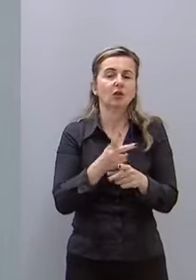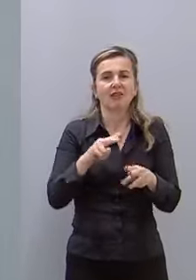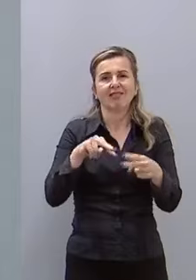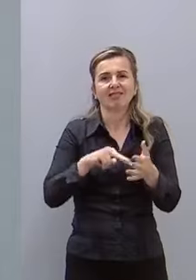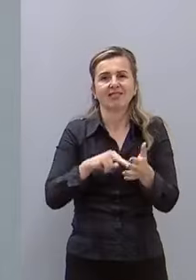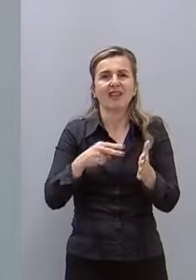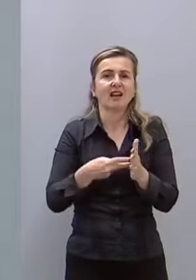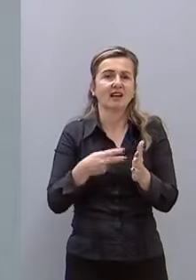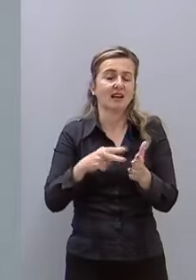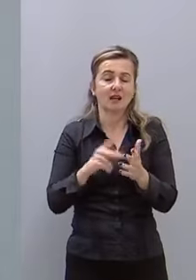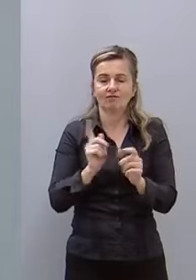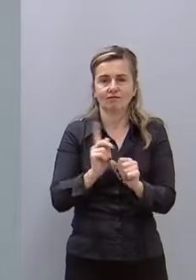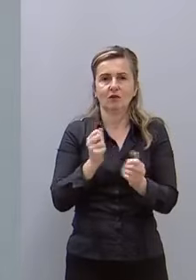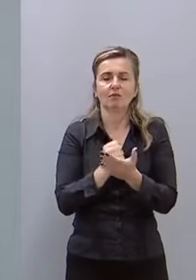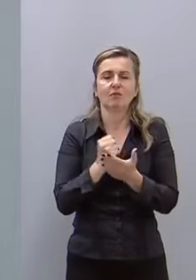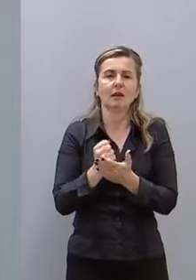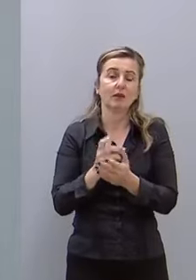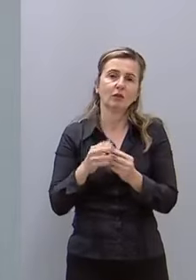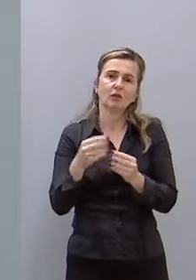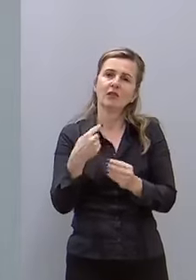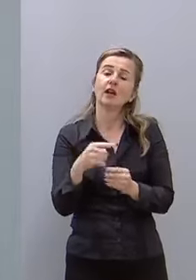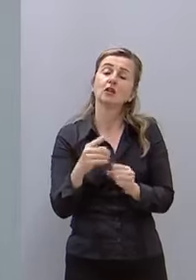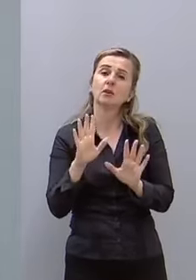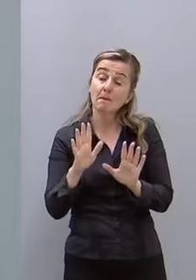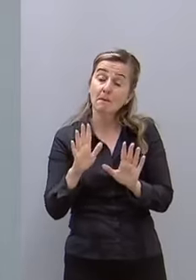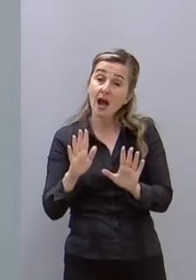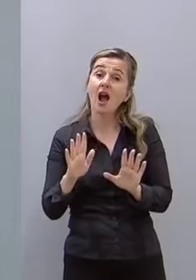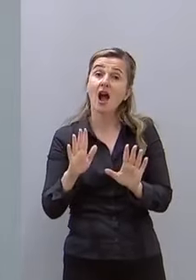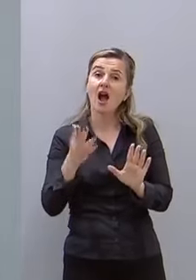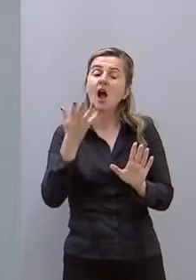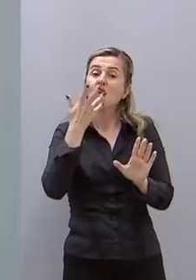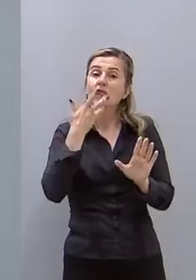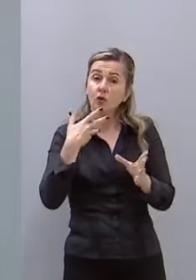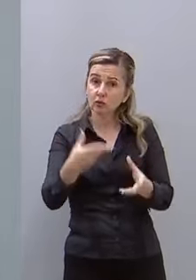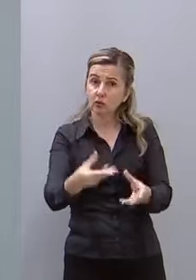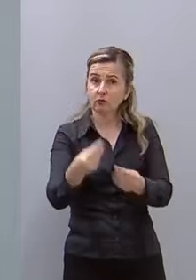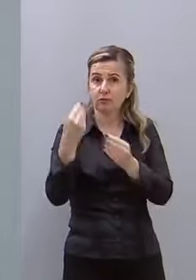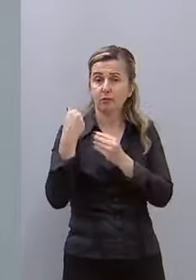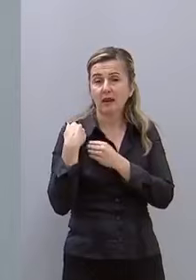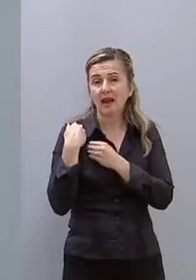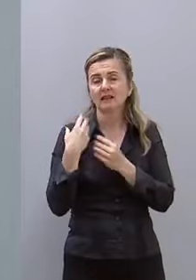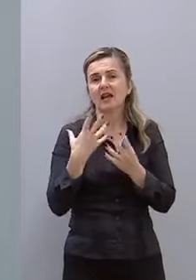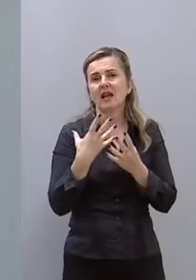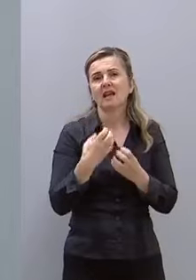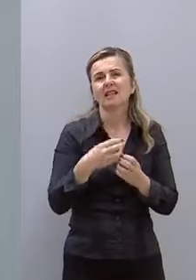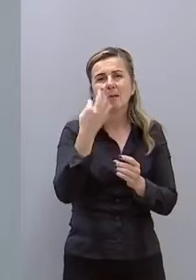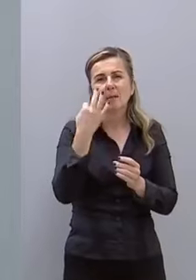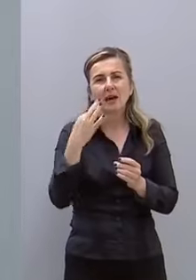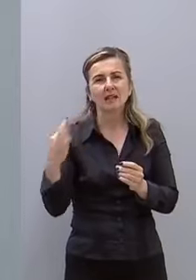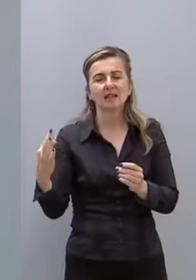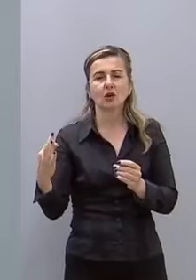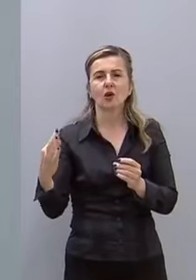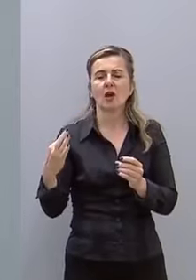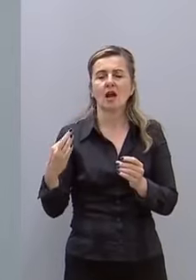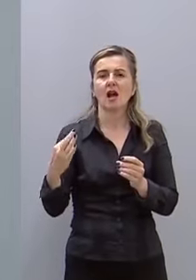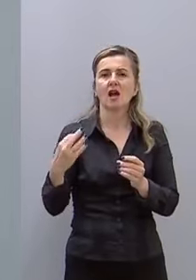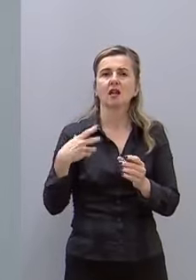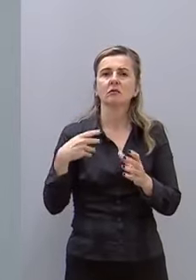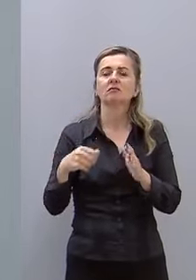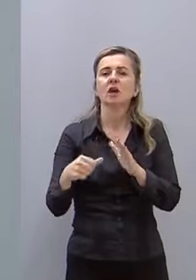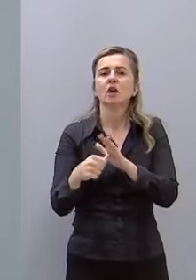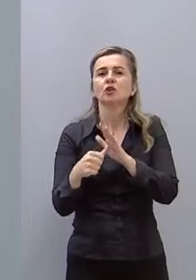permettono che non ci permettono questo però la volontà di prendere realtà particolari e di sottoporre